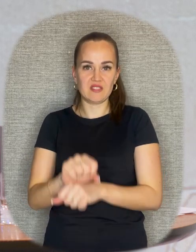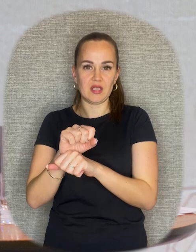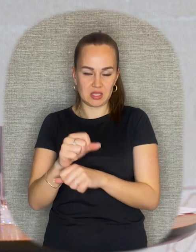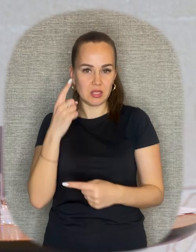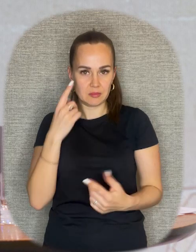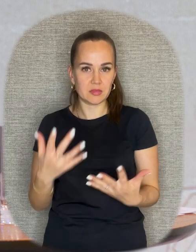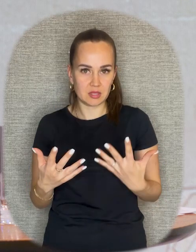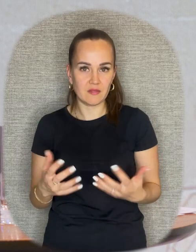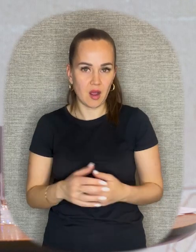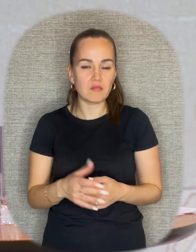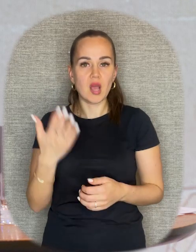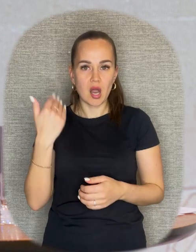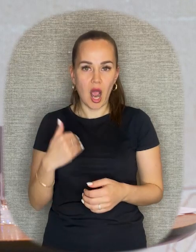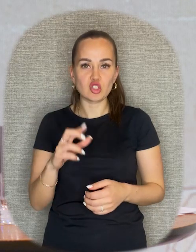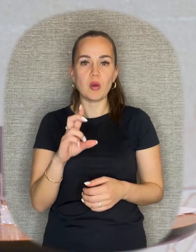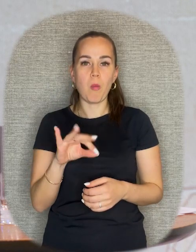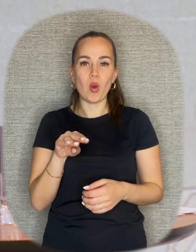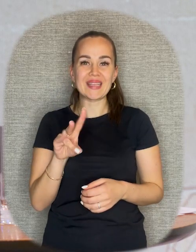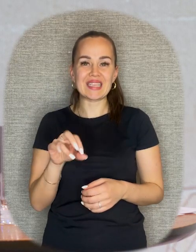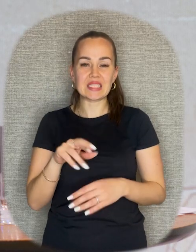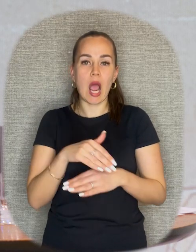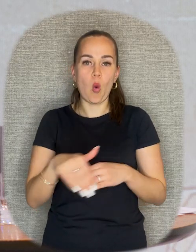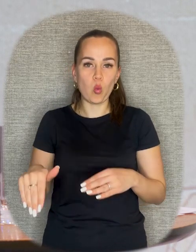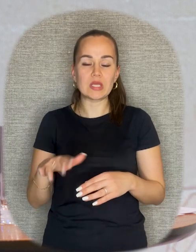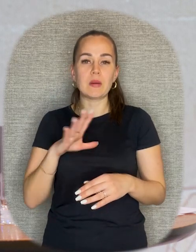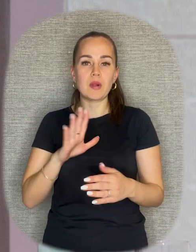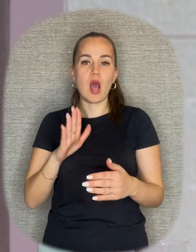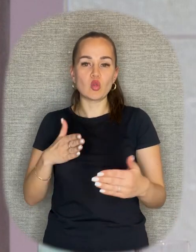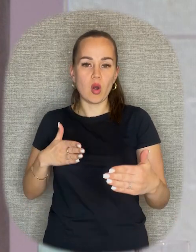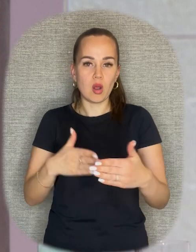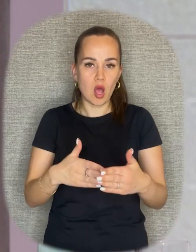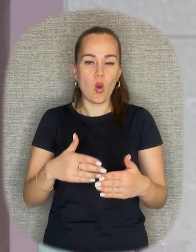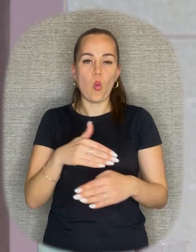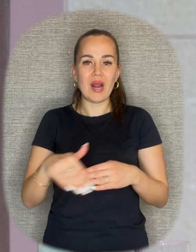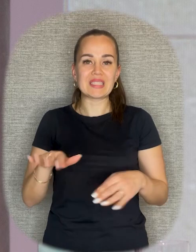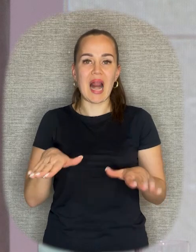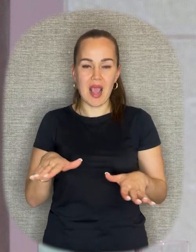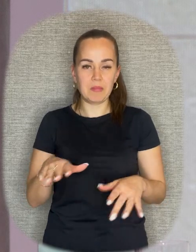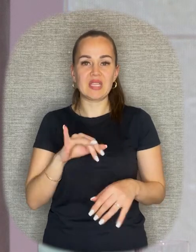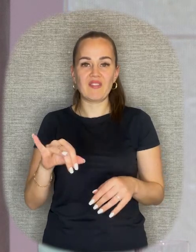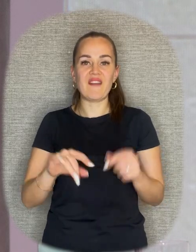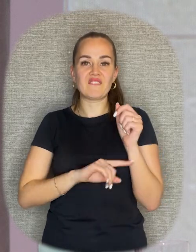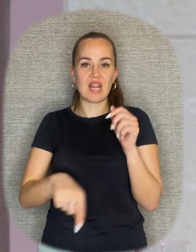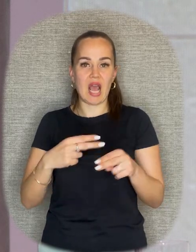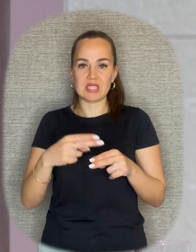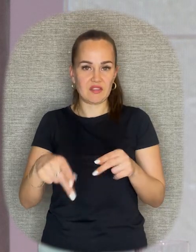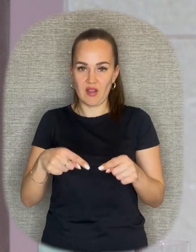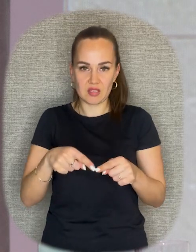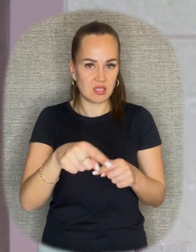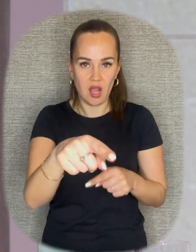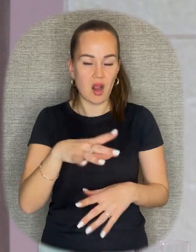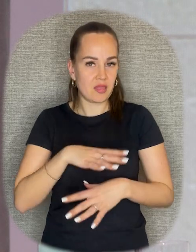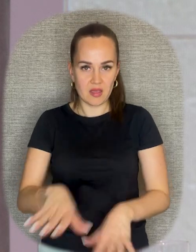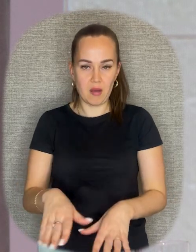от знаменской церкви на Площади Восстания Нам сейчас это Сложно представить Но раньше Боткинская